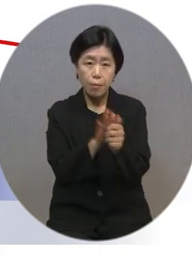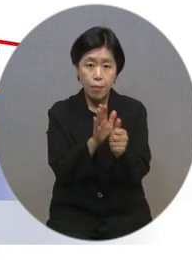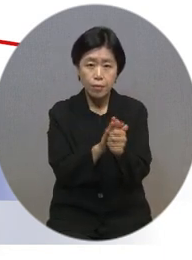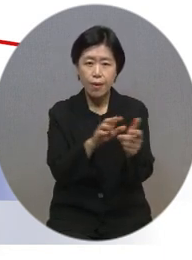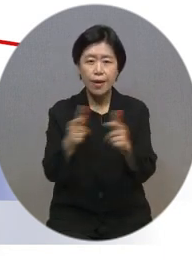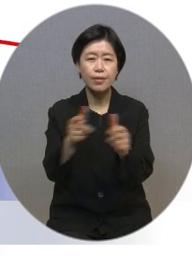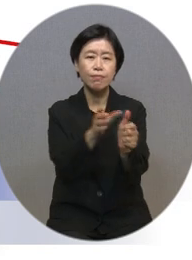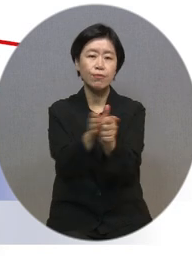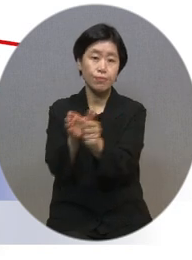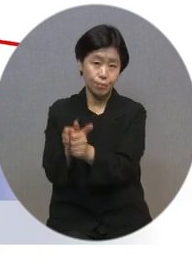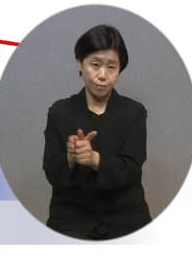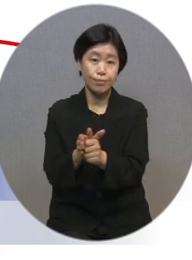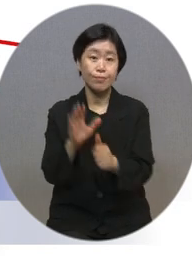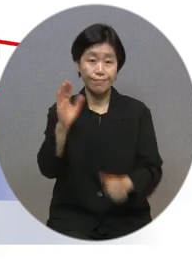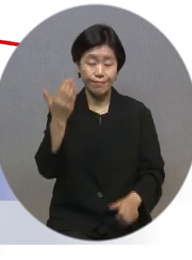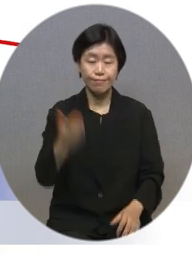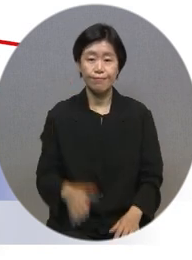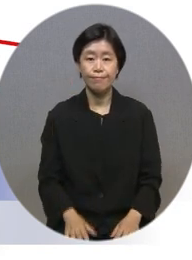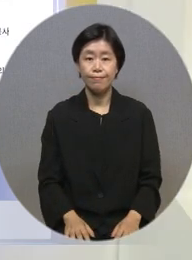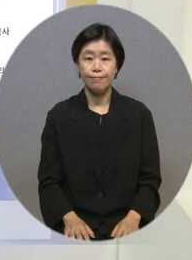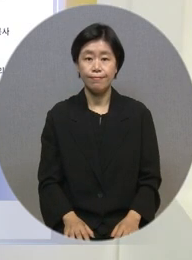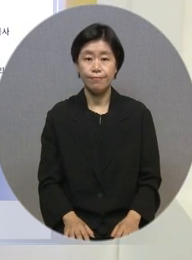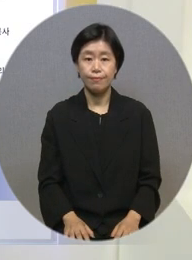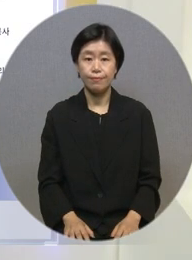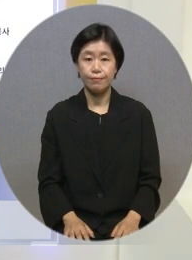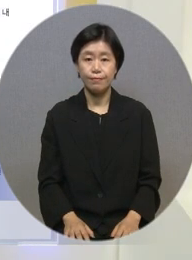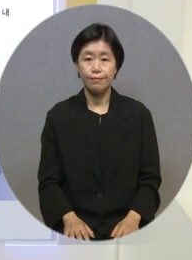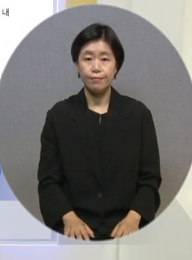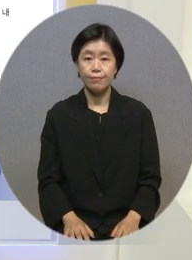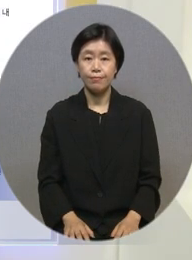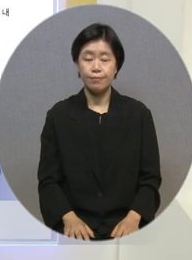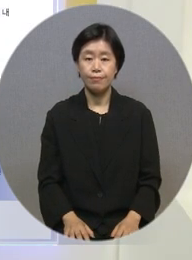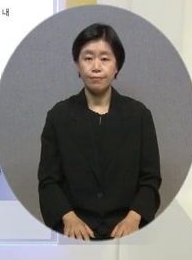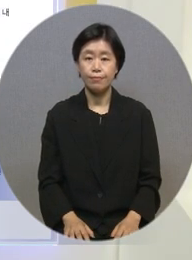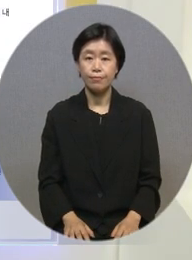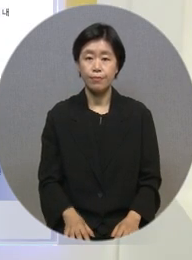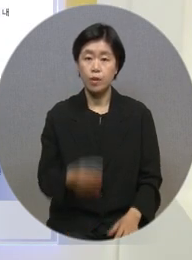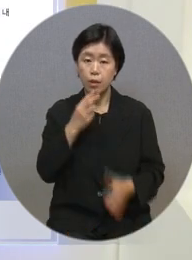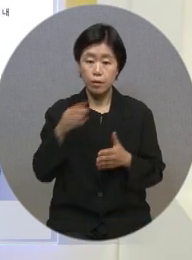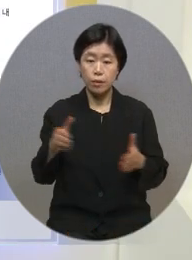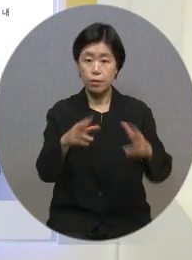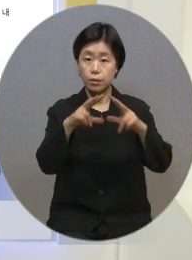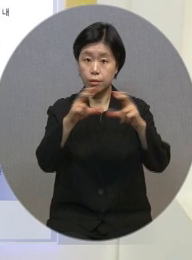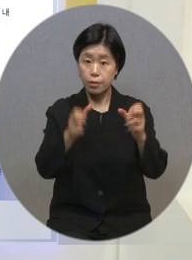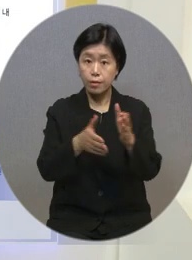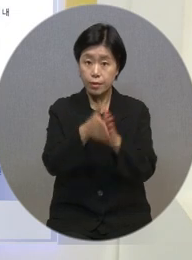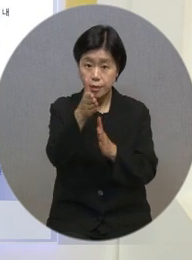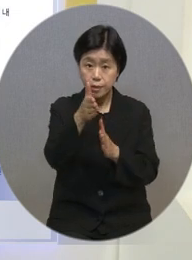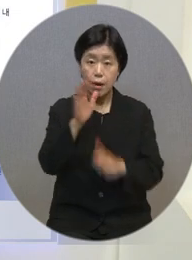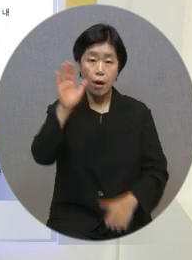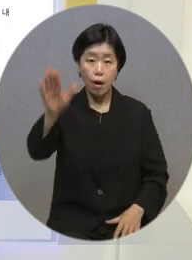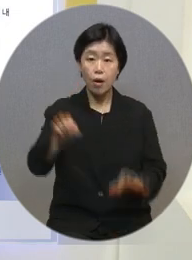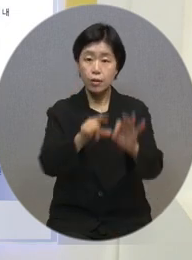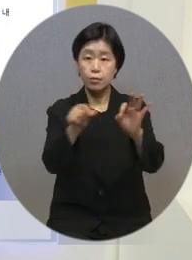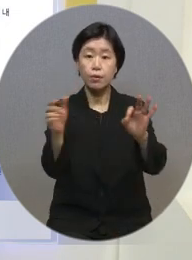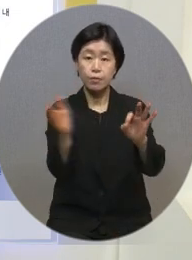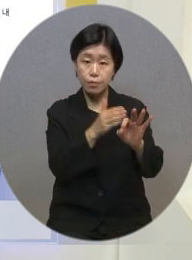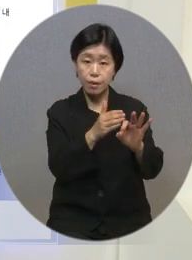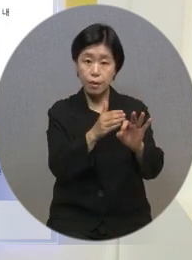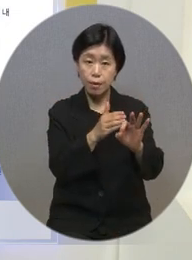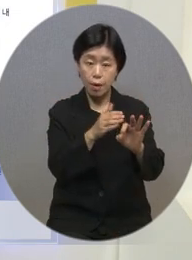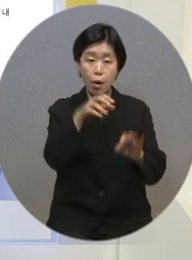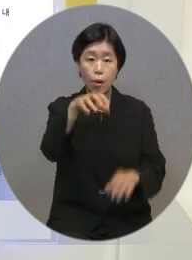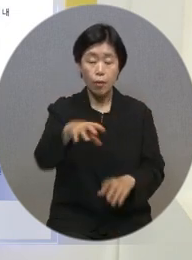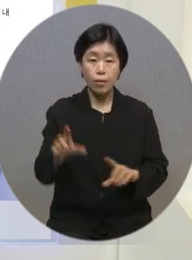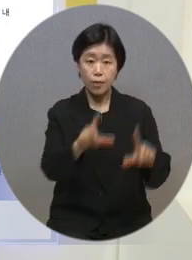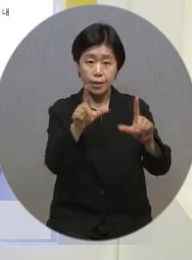담당하게 됩니다 다음 뉴스입니다 경기 성남시는 오는 10월부터 성남시 거주